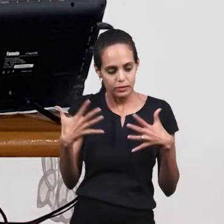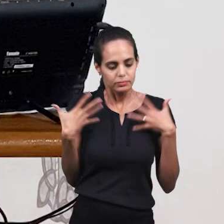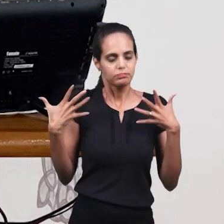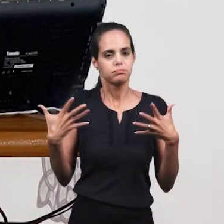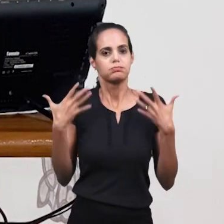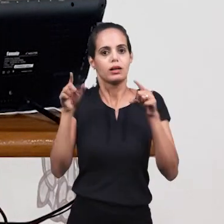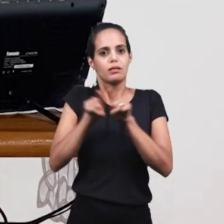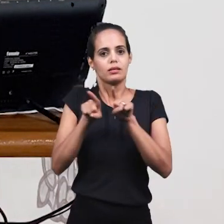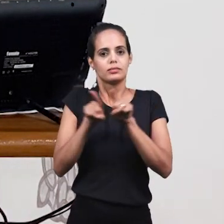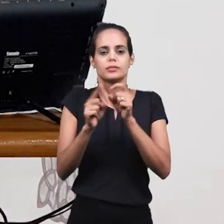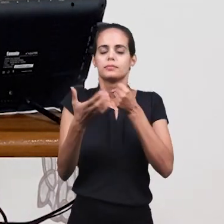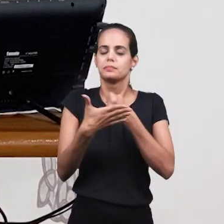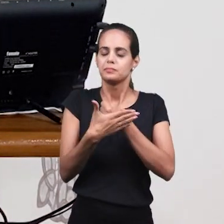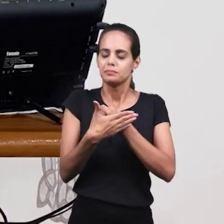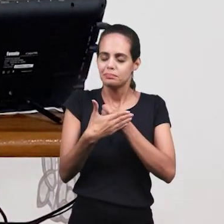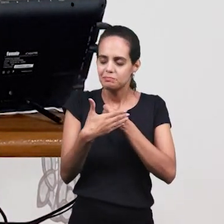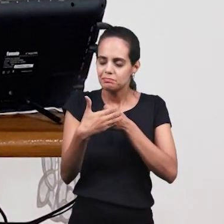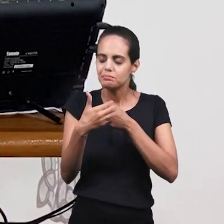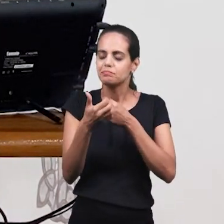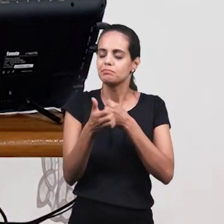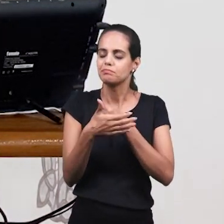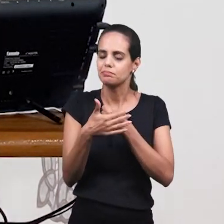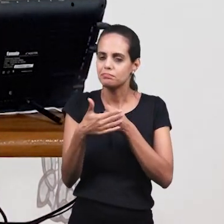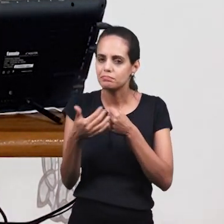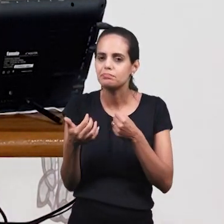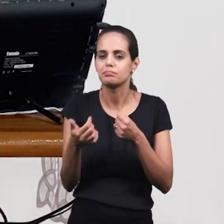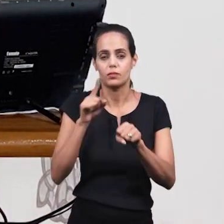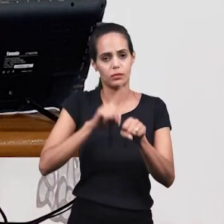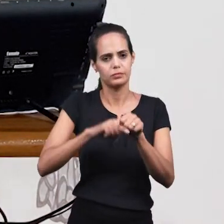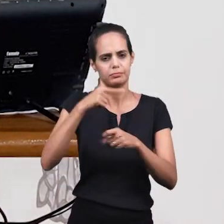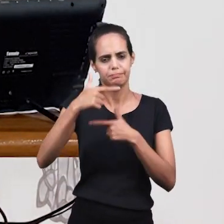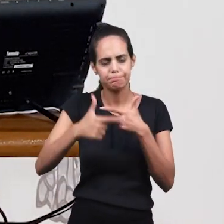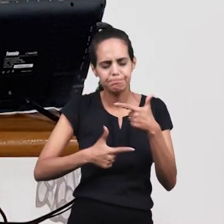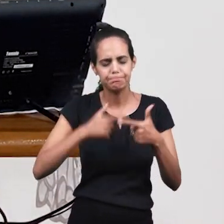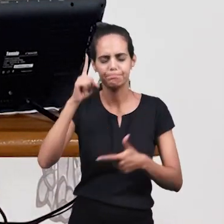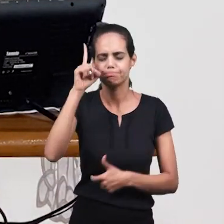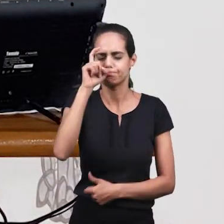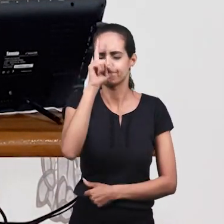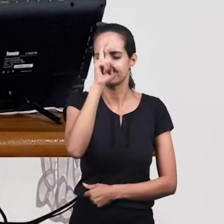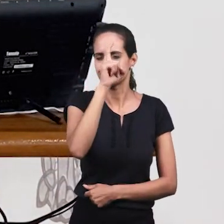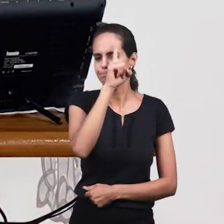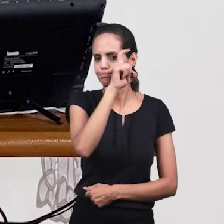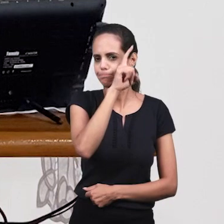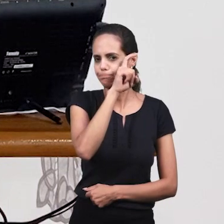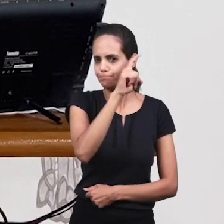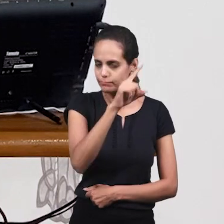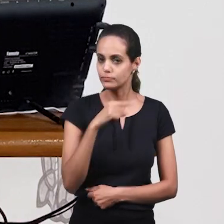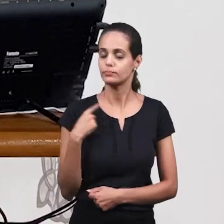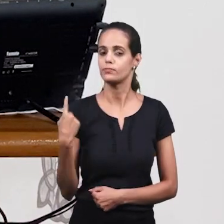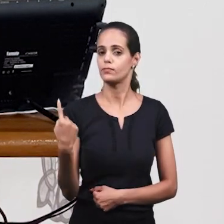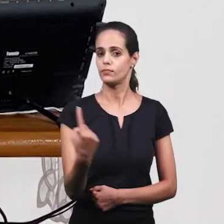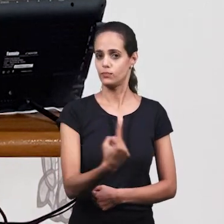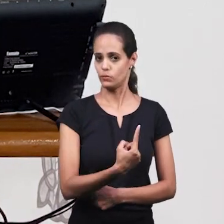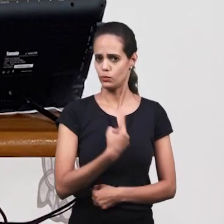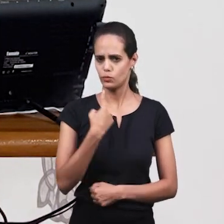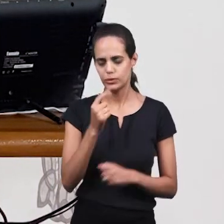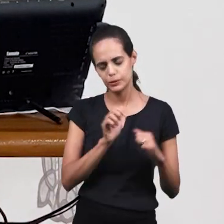et des épreuves dans notre marche vers la vie éternelle, nous ne pouvons pas laisser